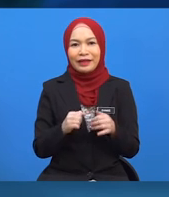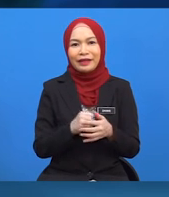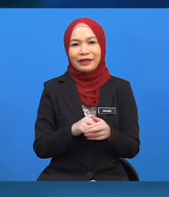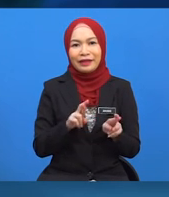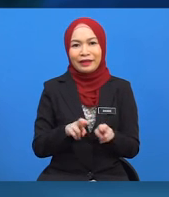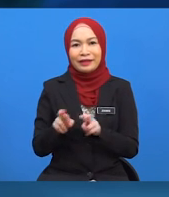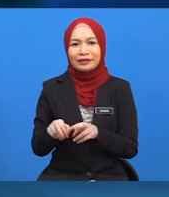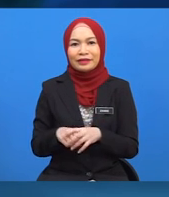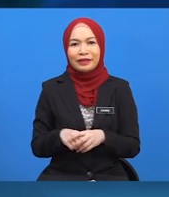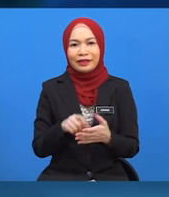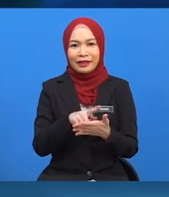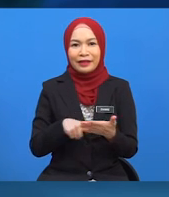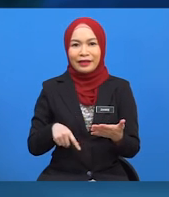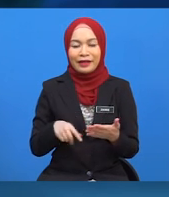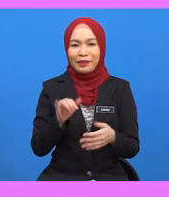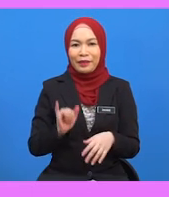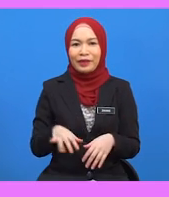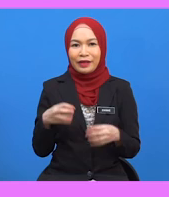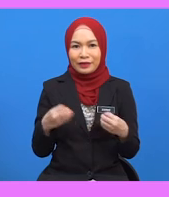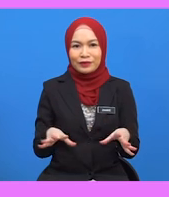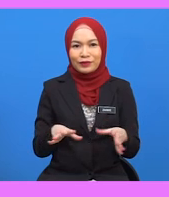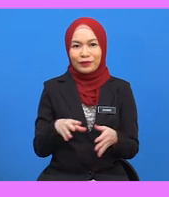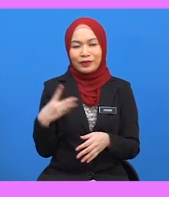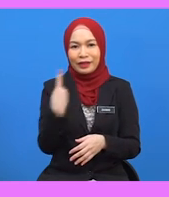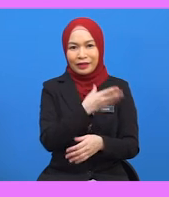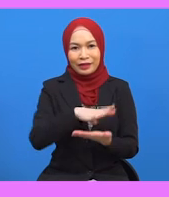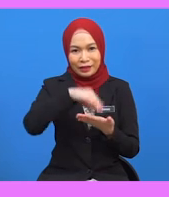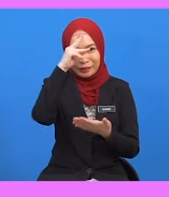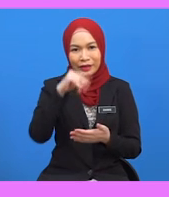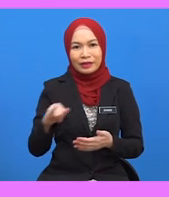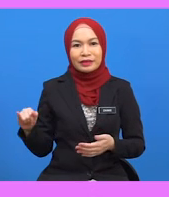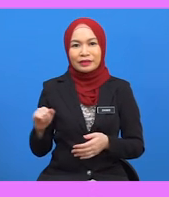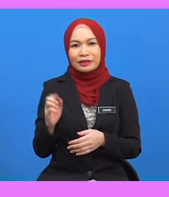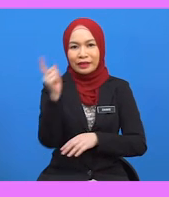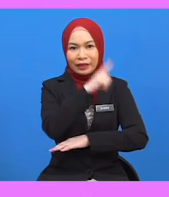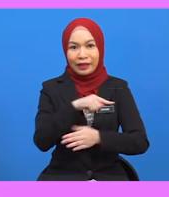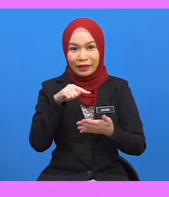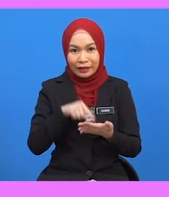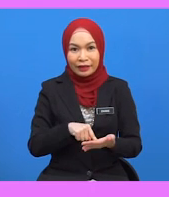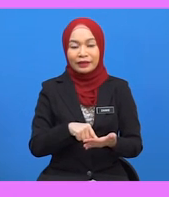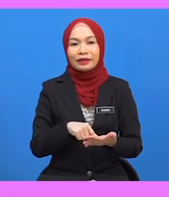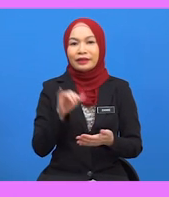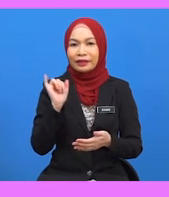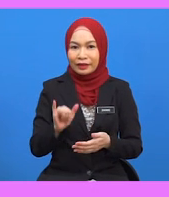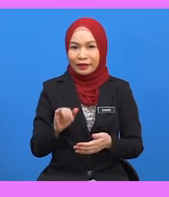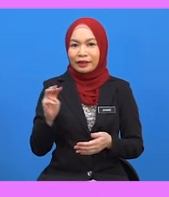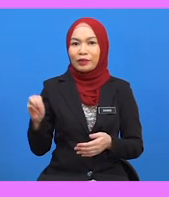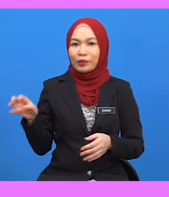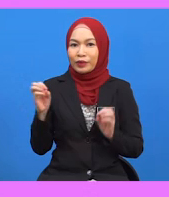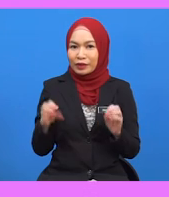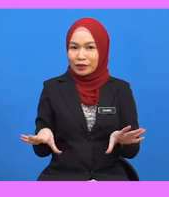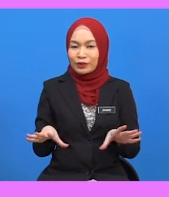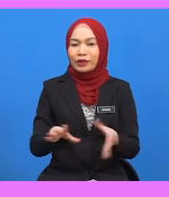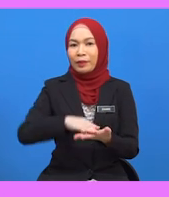ini. Apakah yang telah kita pelajari pada hari ini? Ya, murid-murid telah